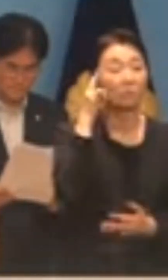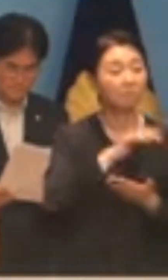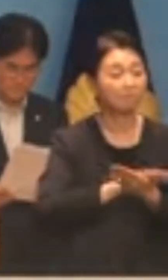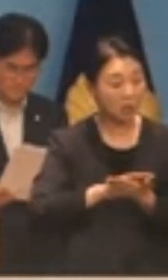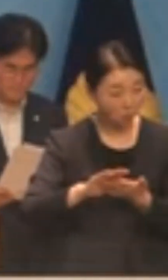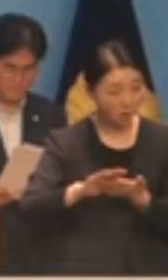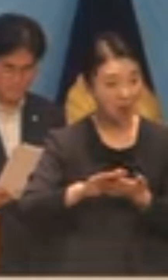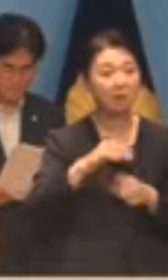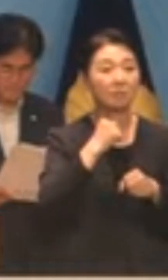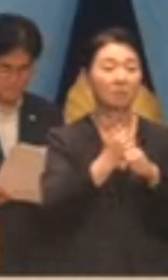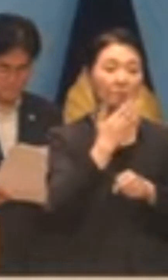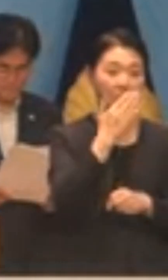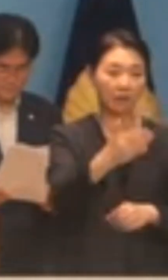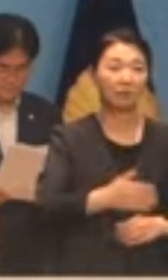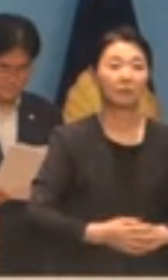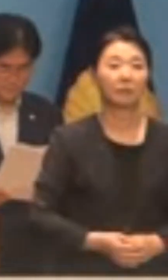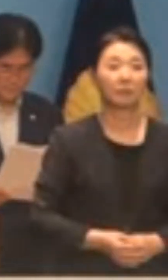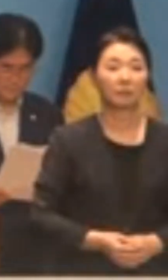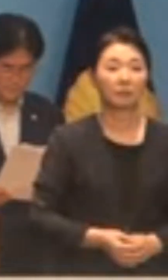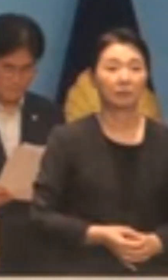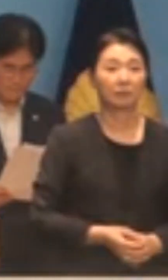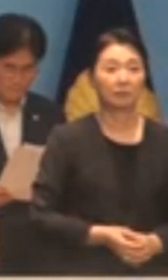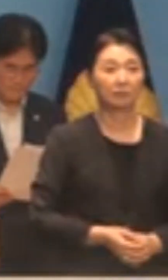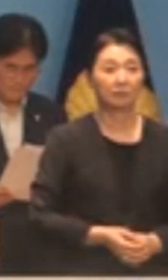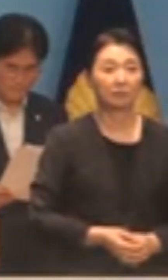평화의 길을 만들어갈 수 있습니다.